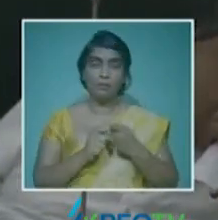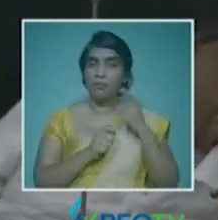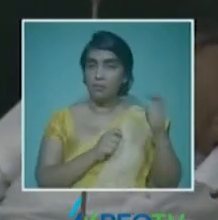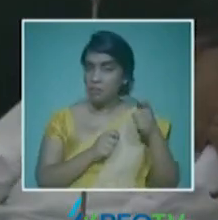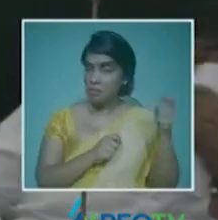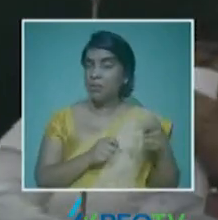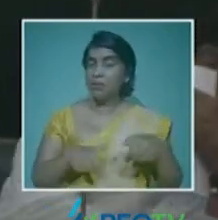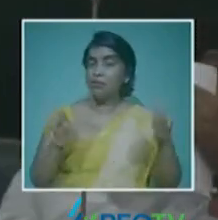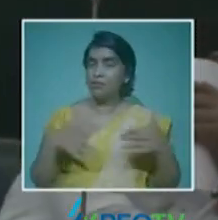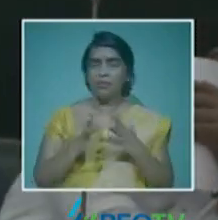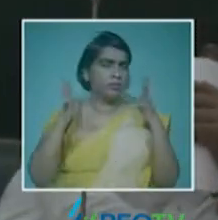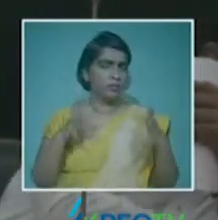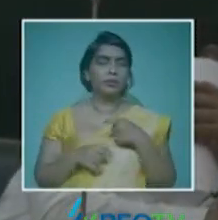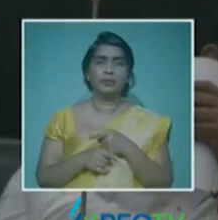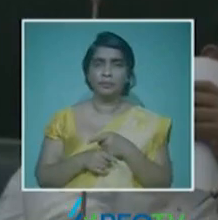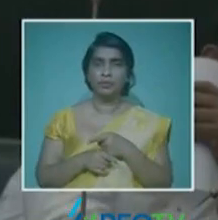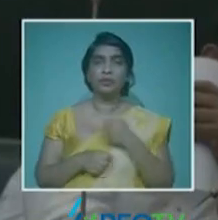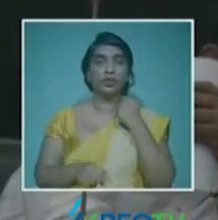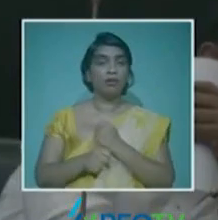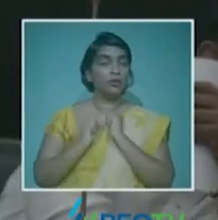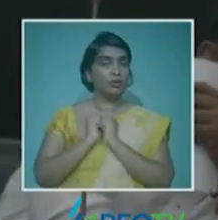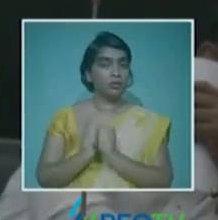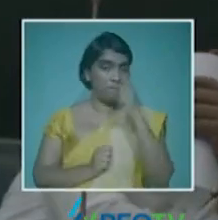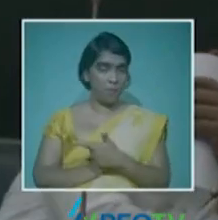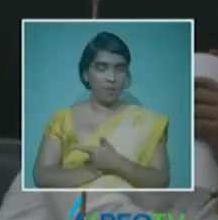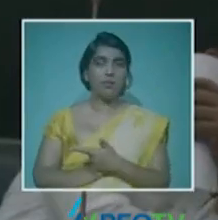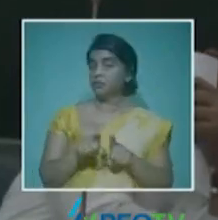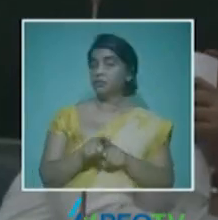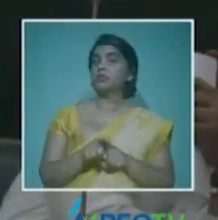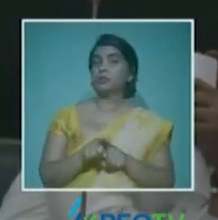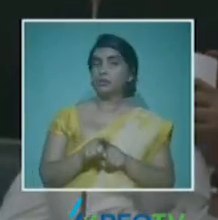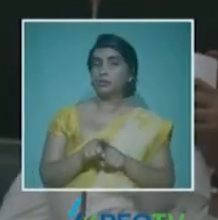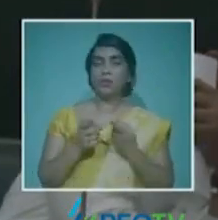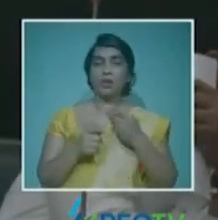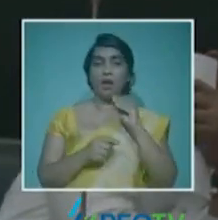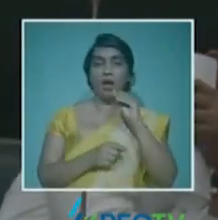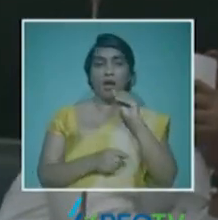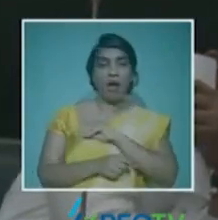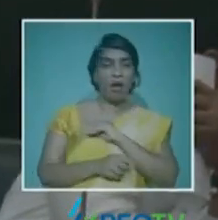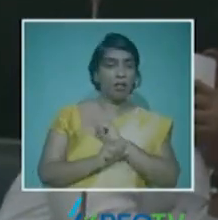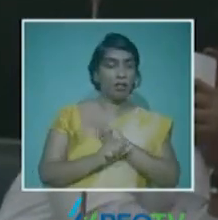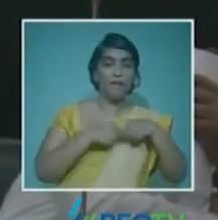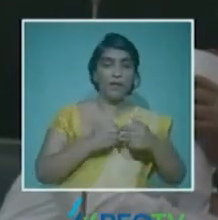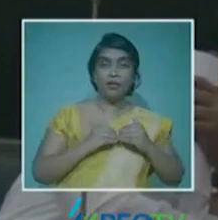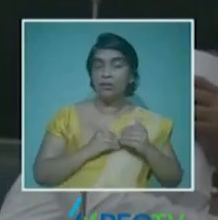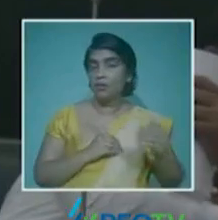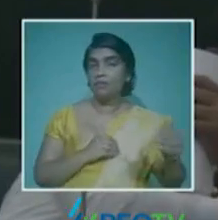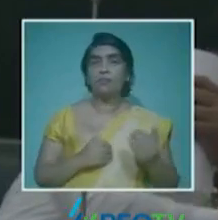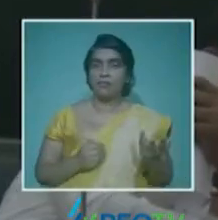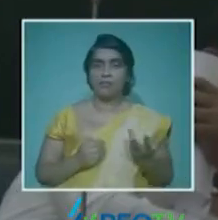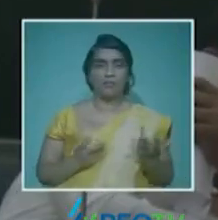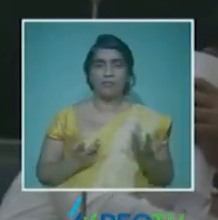සඳහා තවත් විශාල කොටසක් තිබෙන්නේ රාජ සේවකයන්ගේ වැටුප් සඳහා ඒ නිසා අය නැතිව ගිනියන්නට පුළුවන්